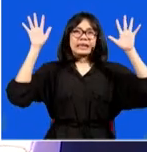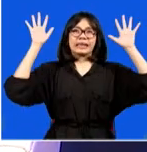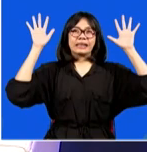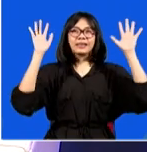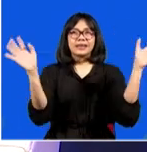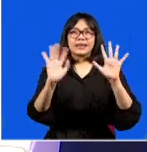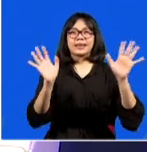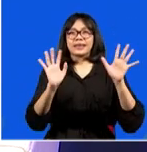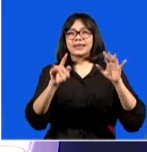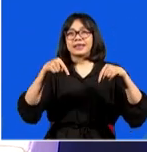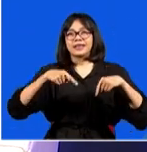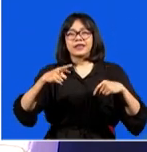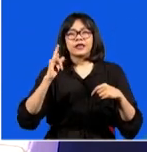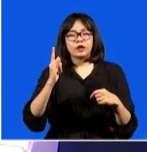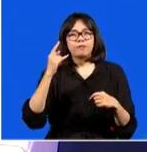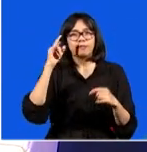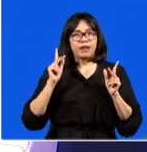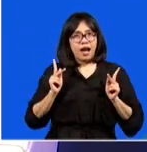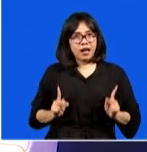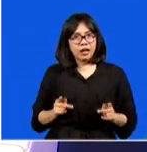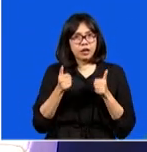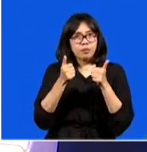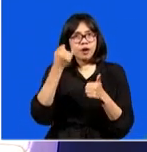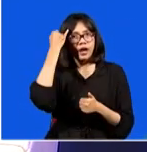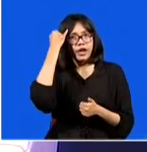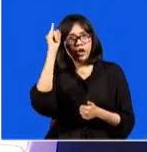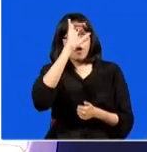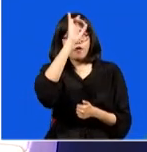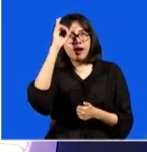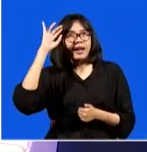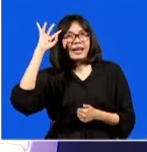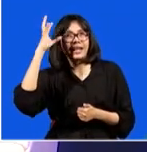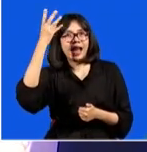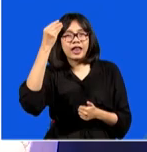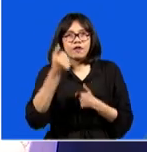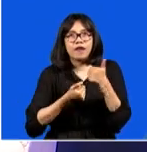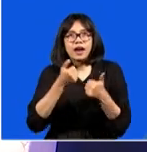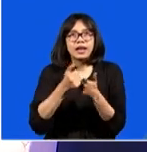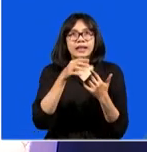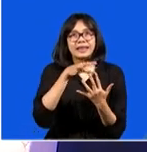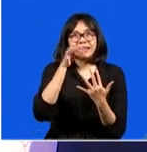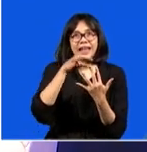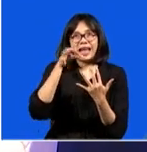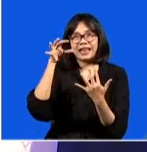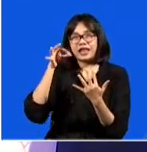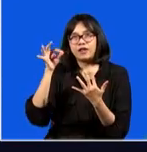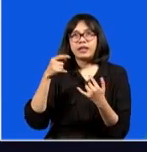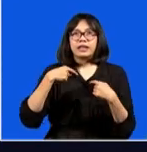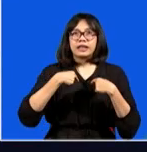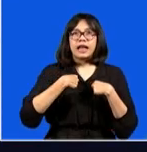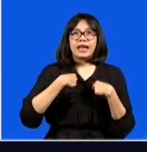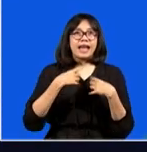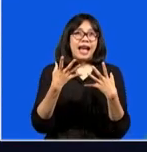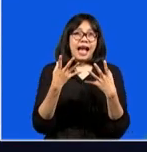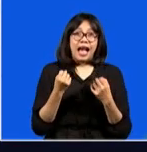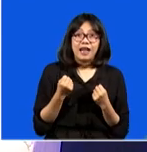berkarakter inovatif kreatif dan aktif Nah selektif itu pak ya ya jadi saya harapkan